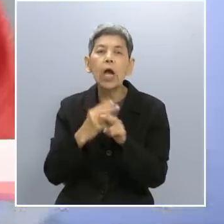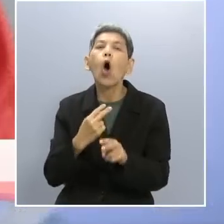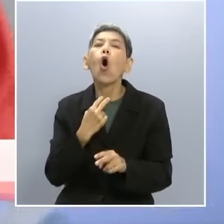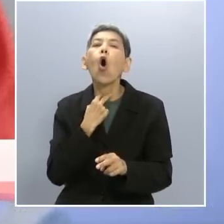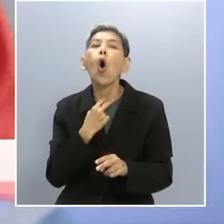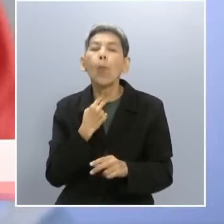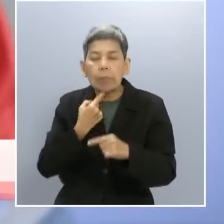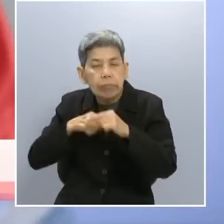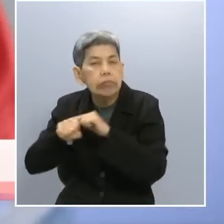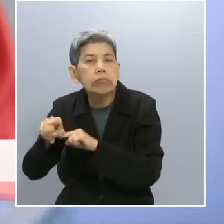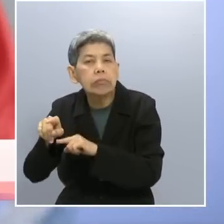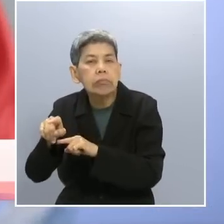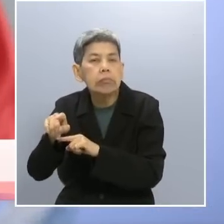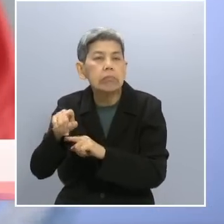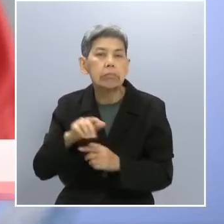ศีล